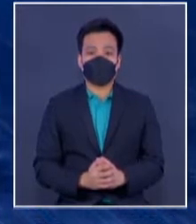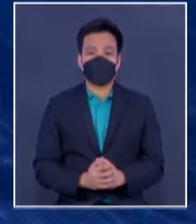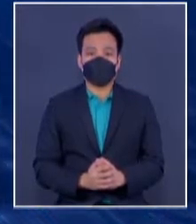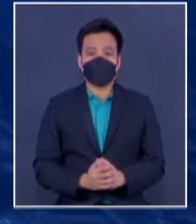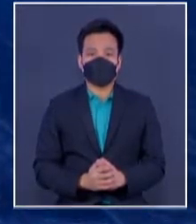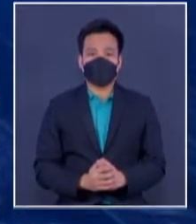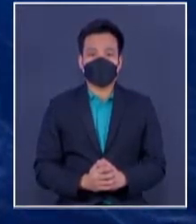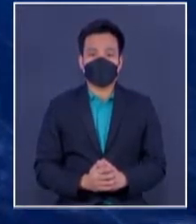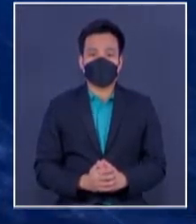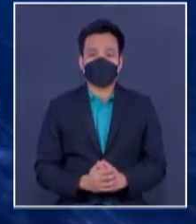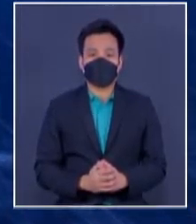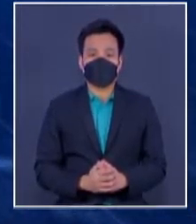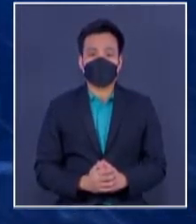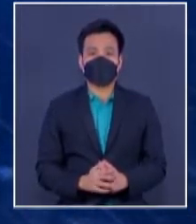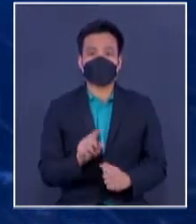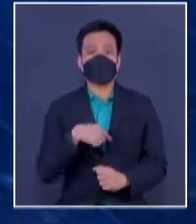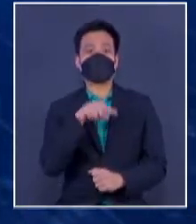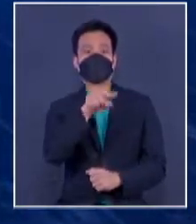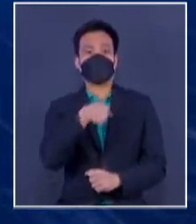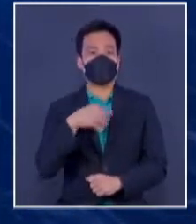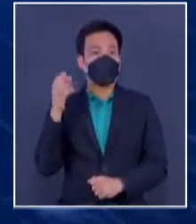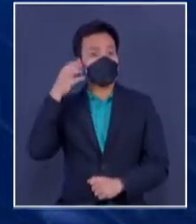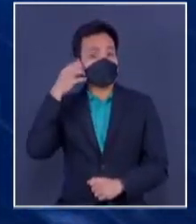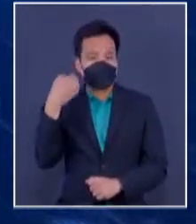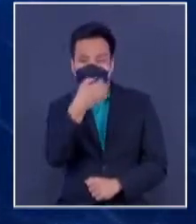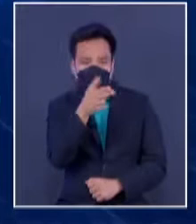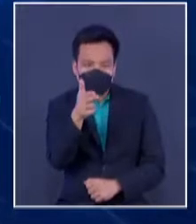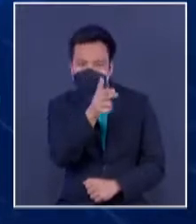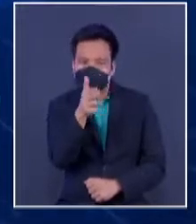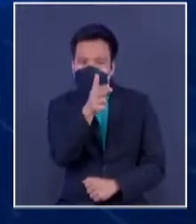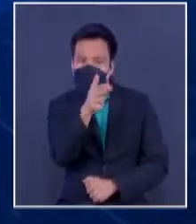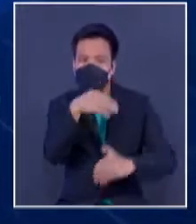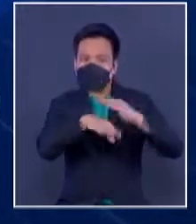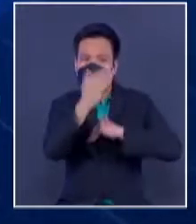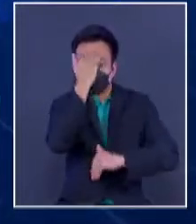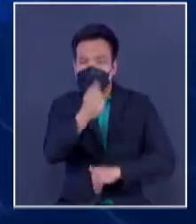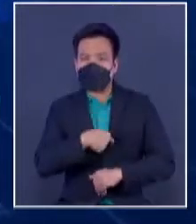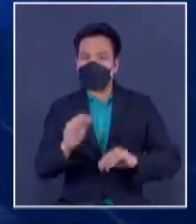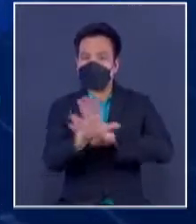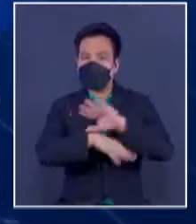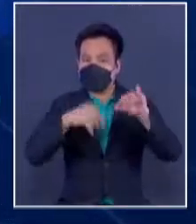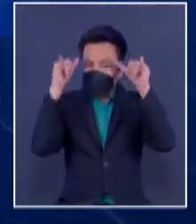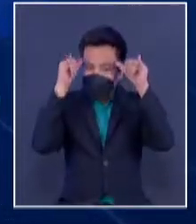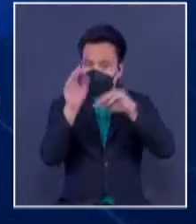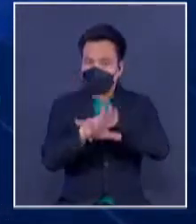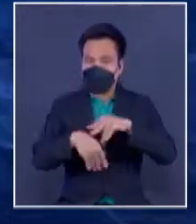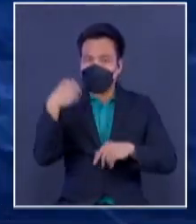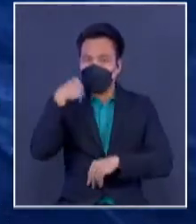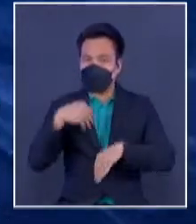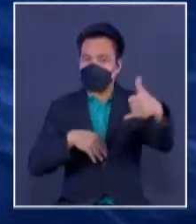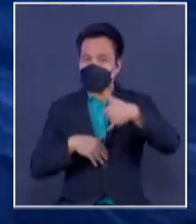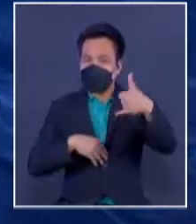หนีทำไมเนี่ยขโมยอ่ะคนขโมยควายมาขโมยควายหลายรอบแล้วนะคะคนเนี้ย